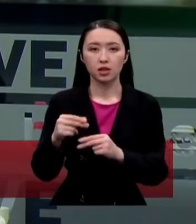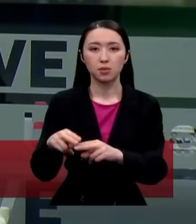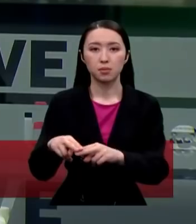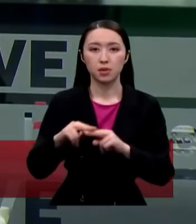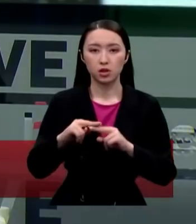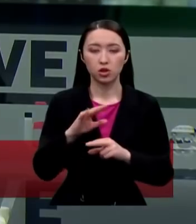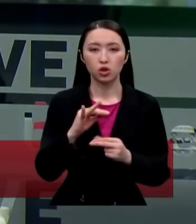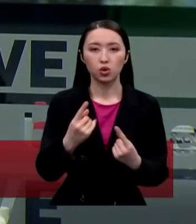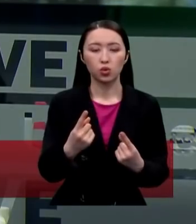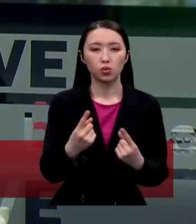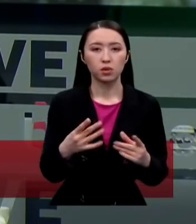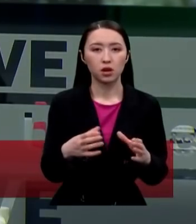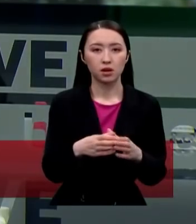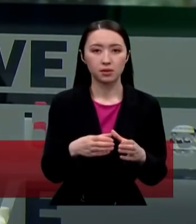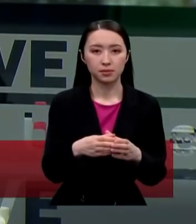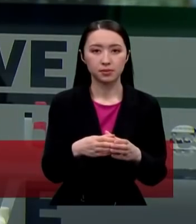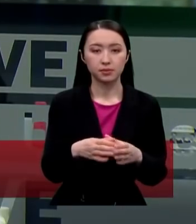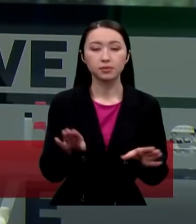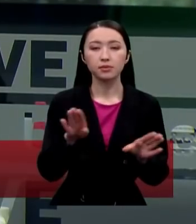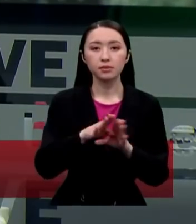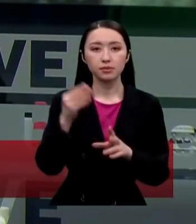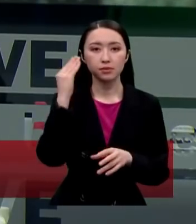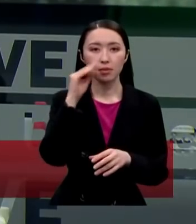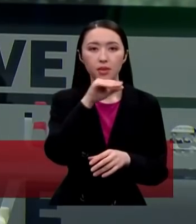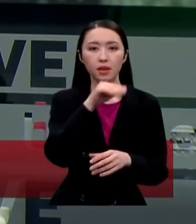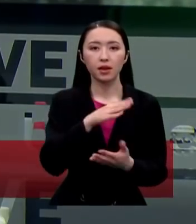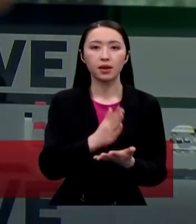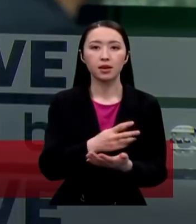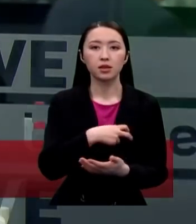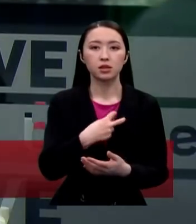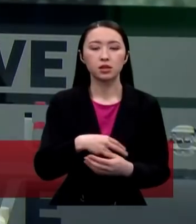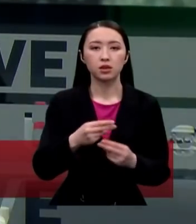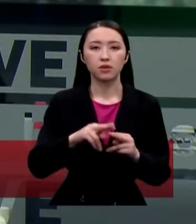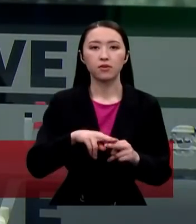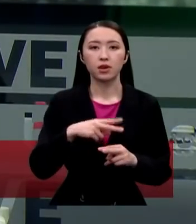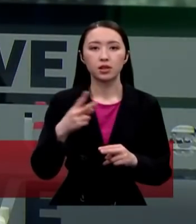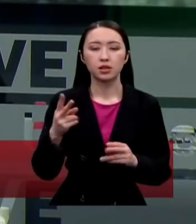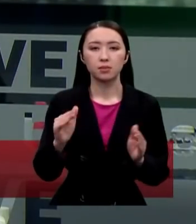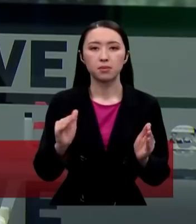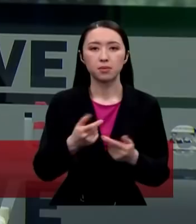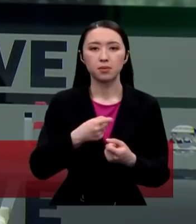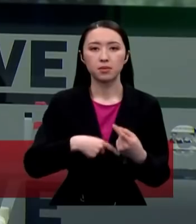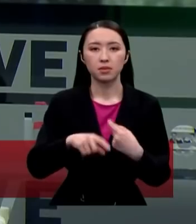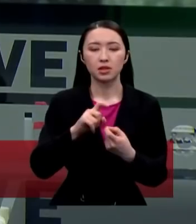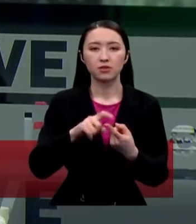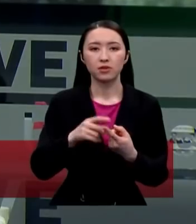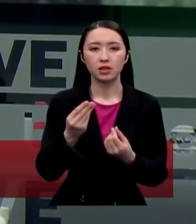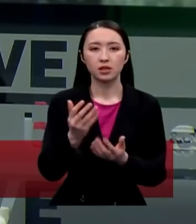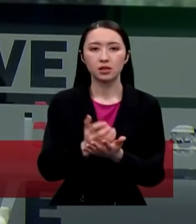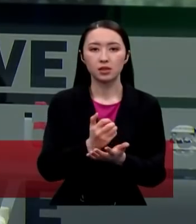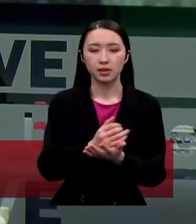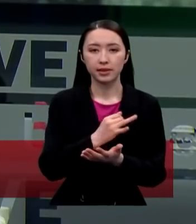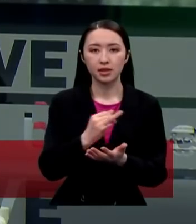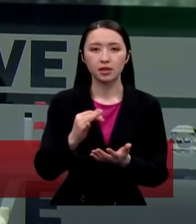и крупных компаний. Просто тогда, считают эксперты, есть риск возврата микробизнеса к наличному обороту денег, что